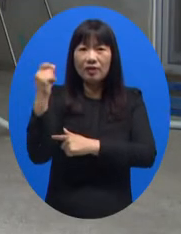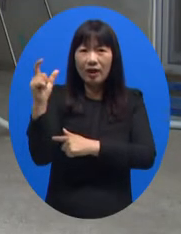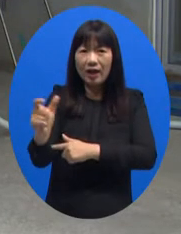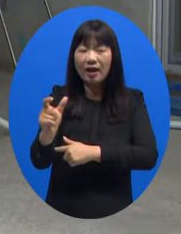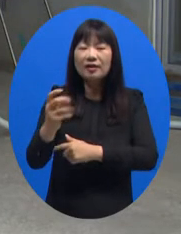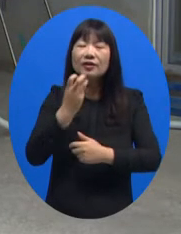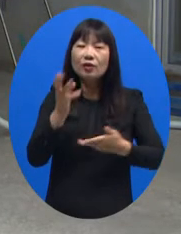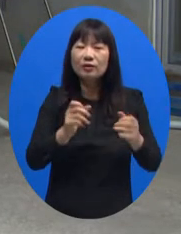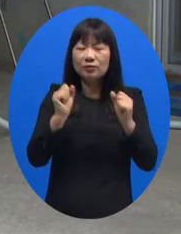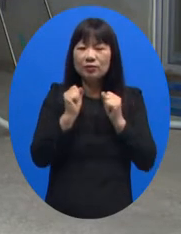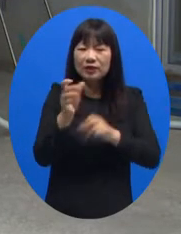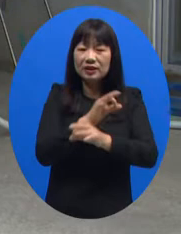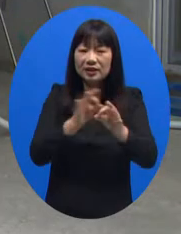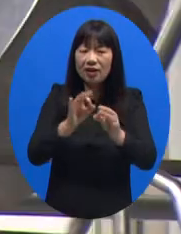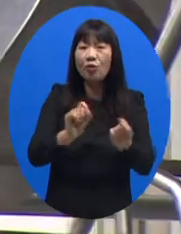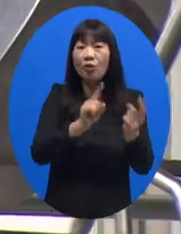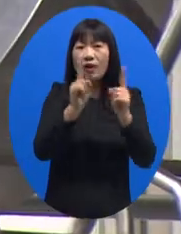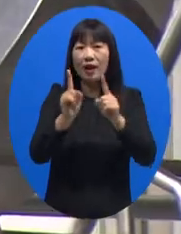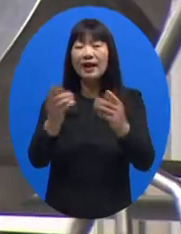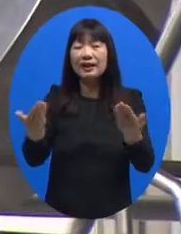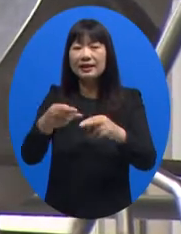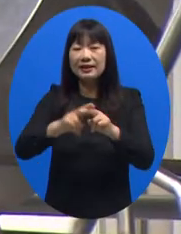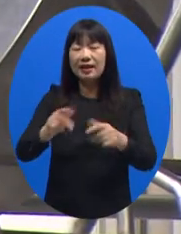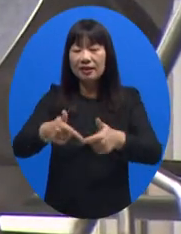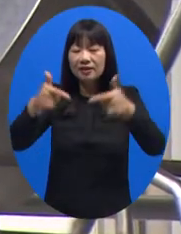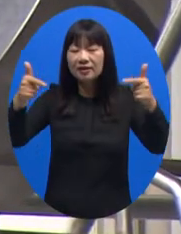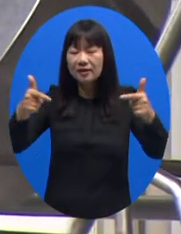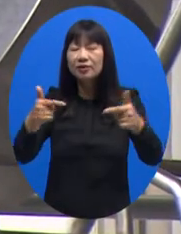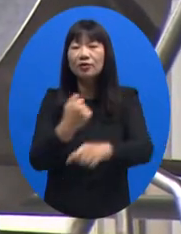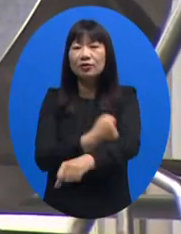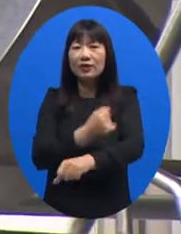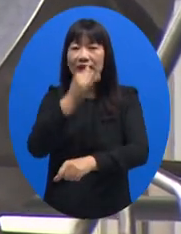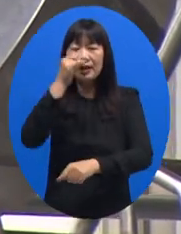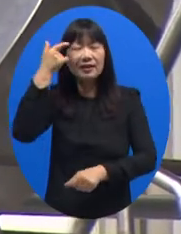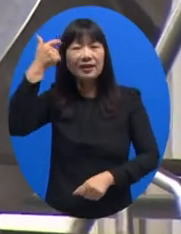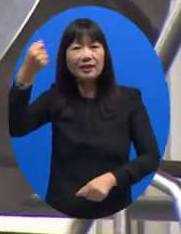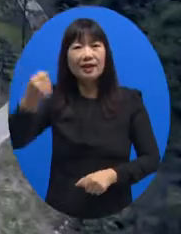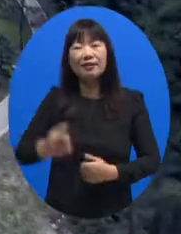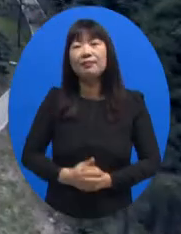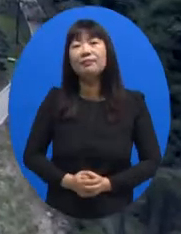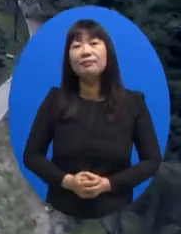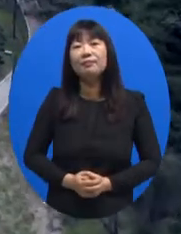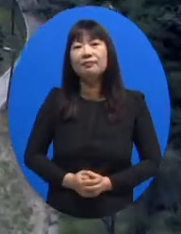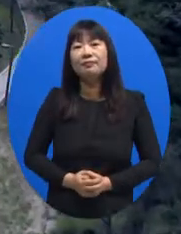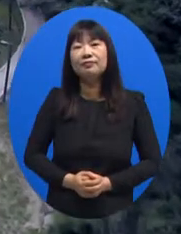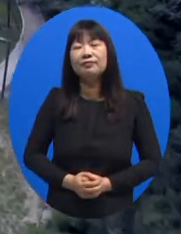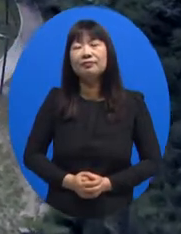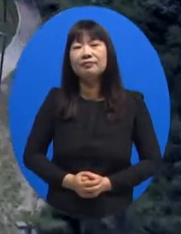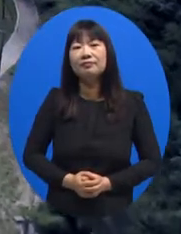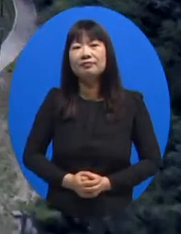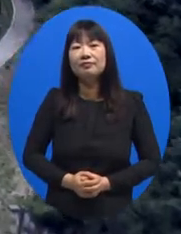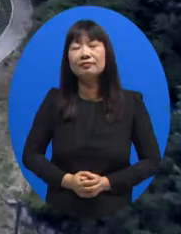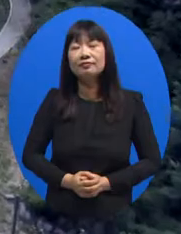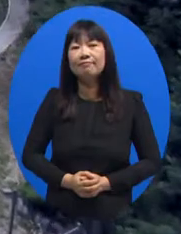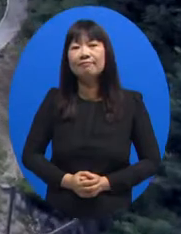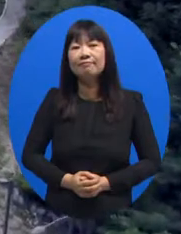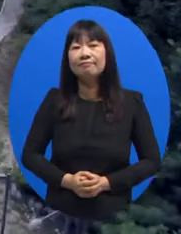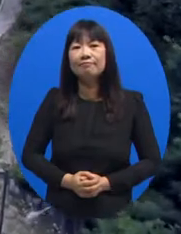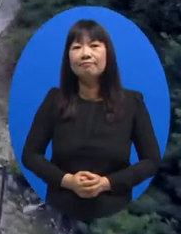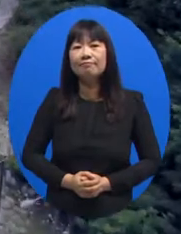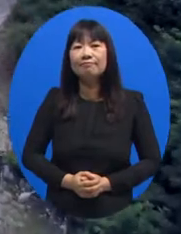지역경제 활성화 일자리 창출에도 이바지할 것으로 기대하고 있습니다 경기 주 tv 서문